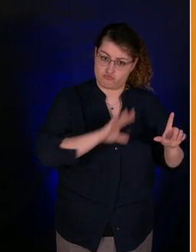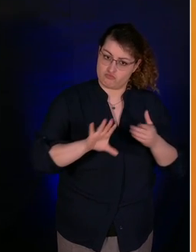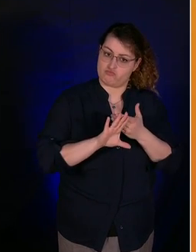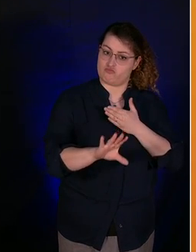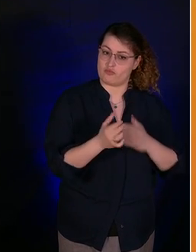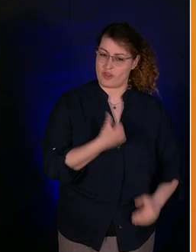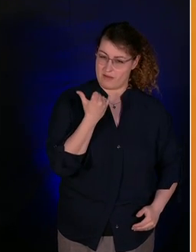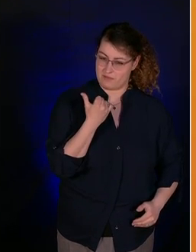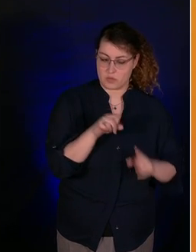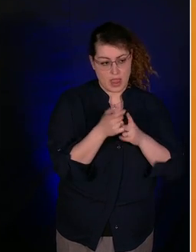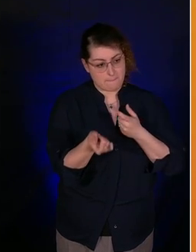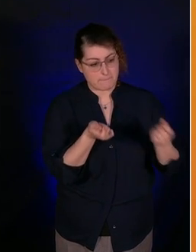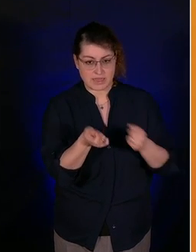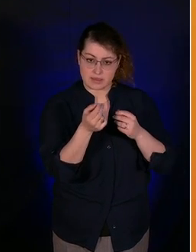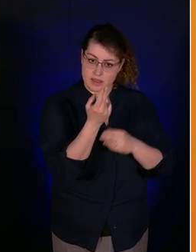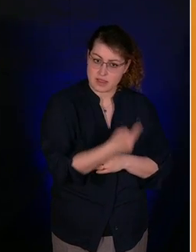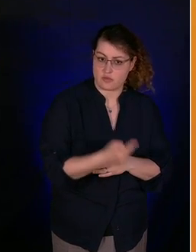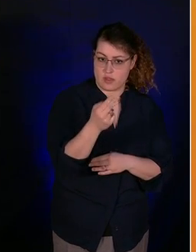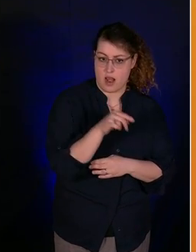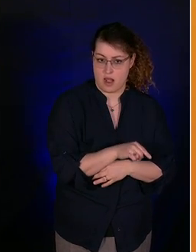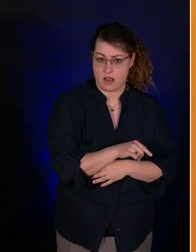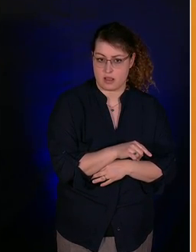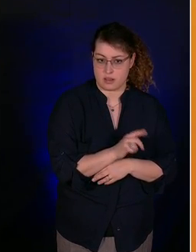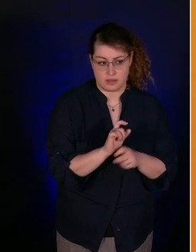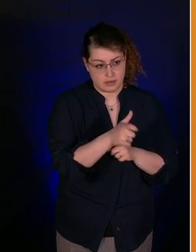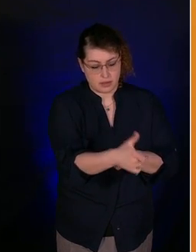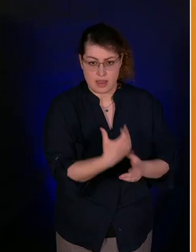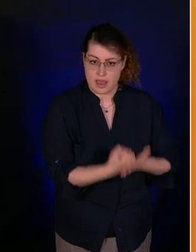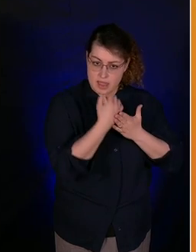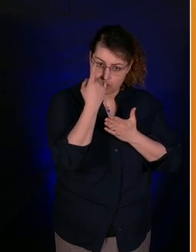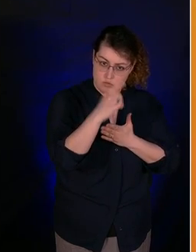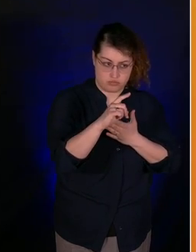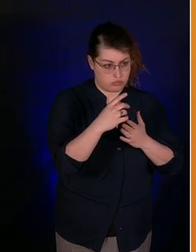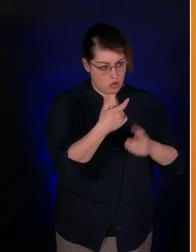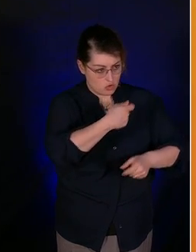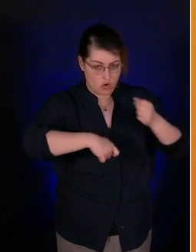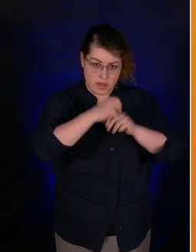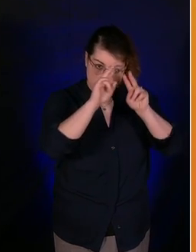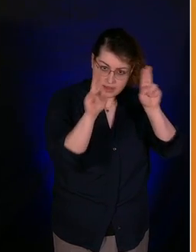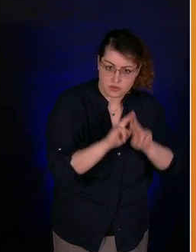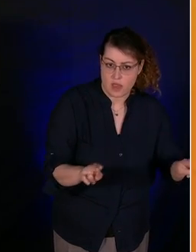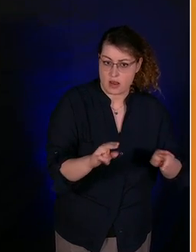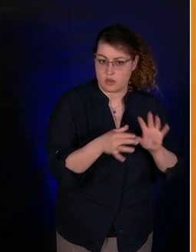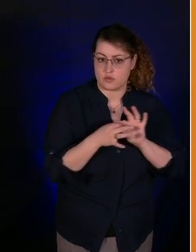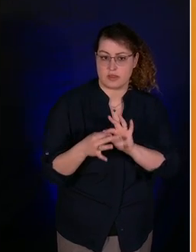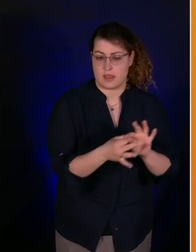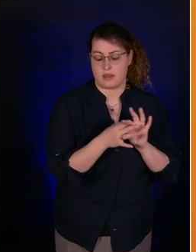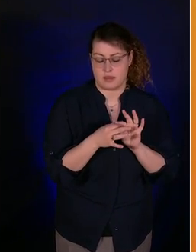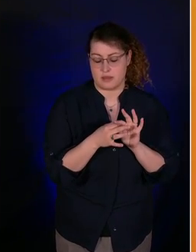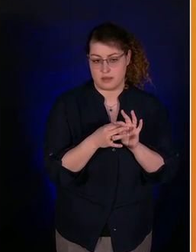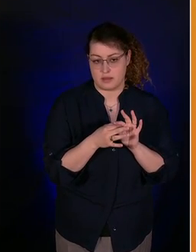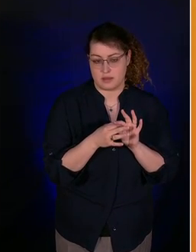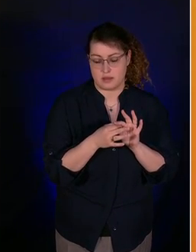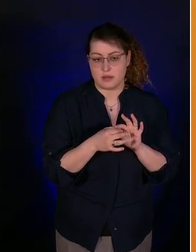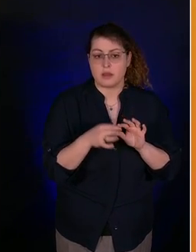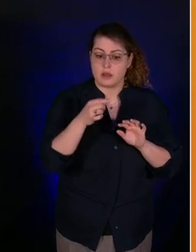maîtrise nationale contribuera également au développement d'un commerce international solidaire. Nous avons eu des